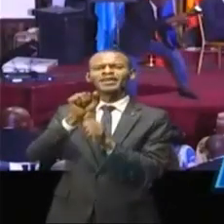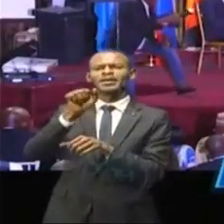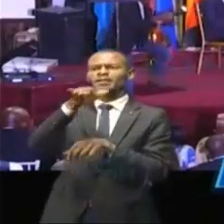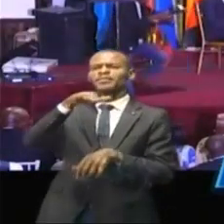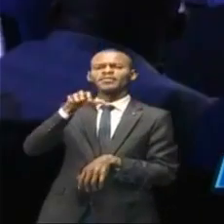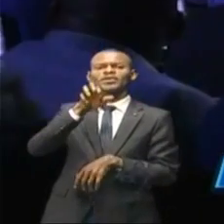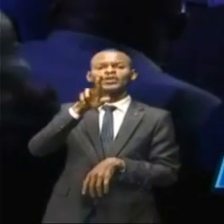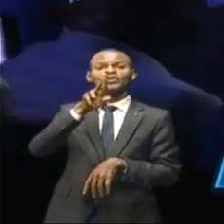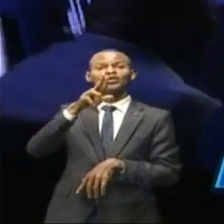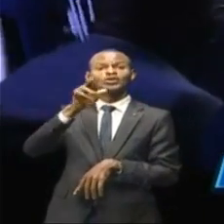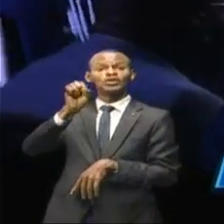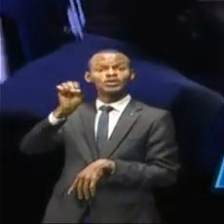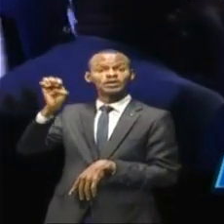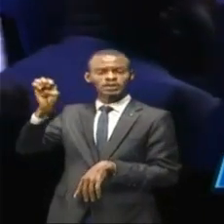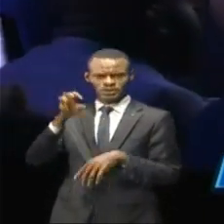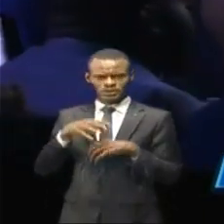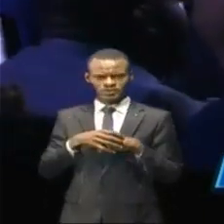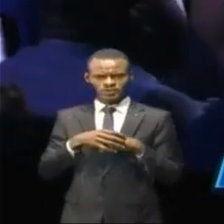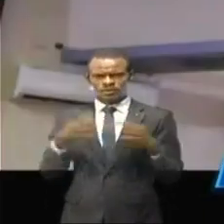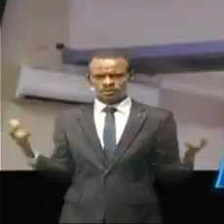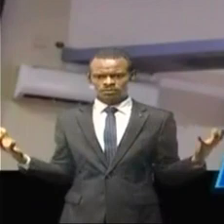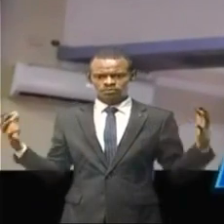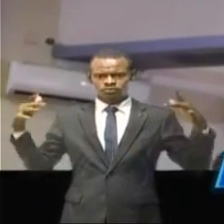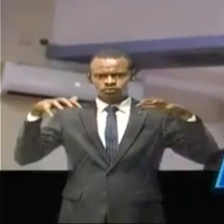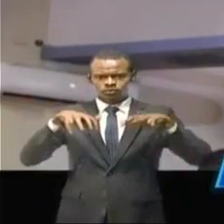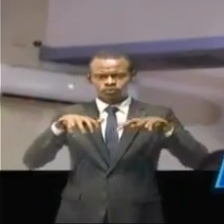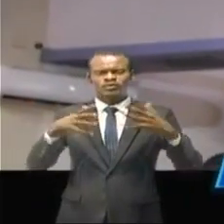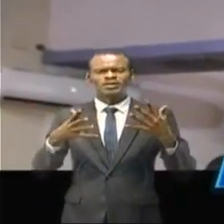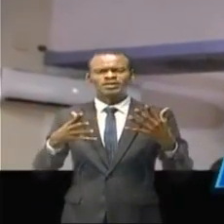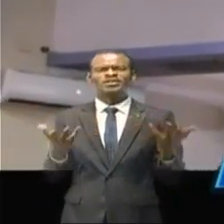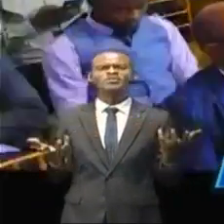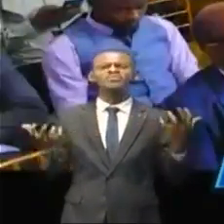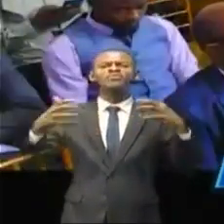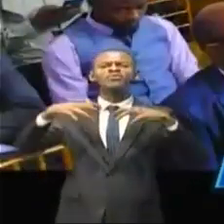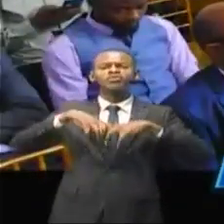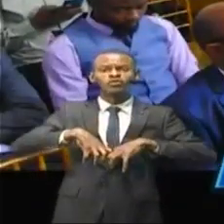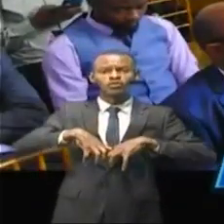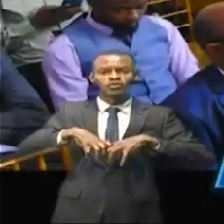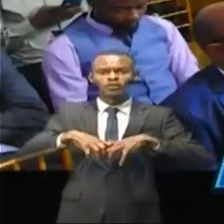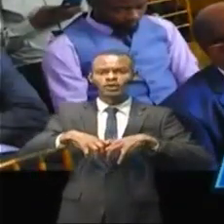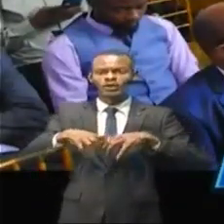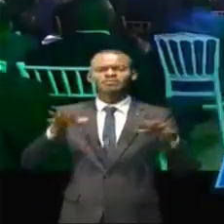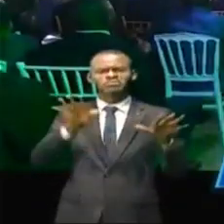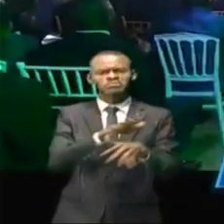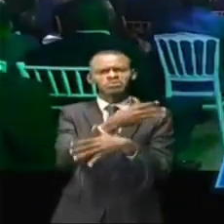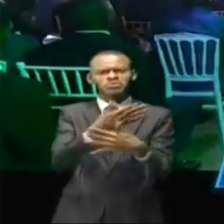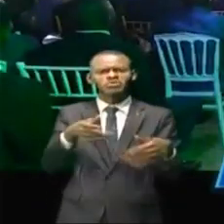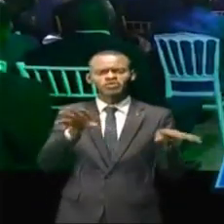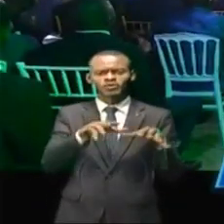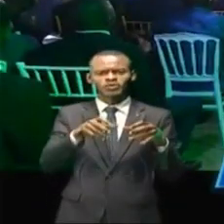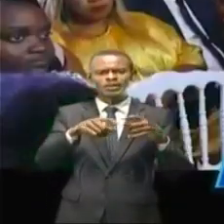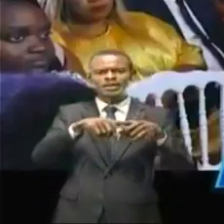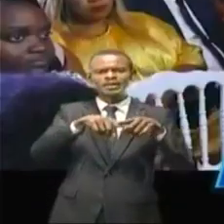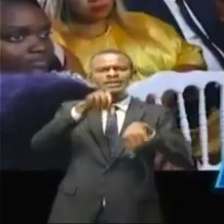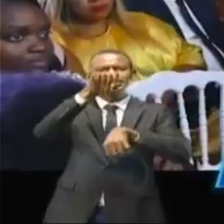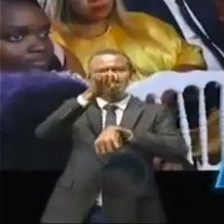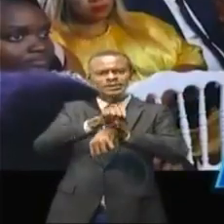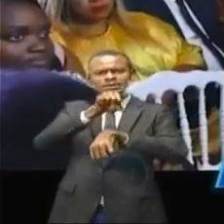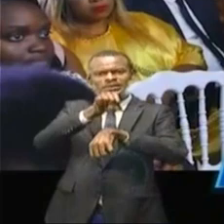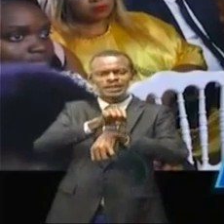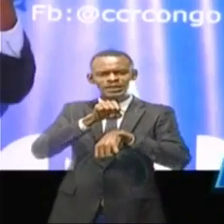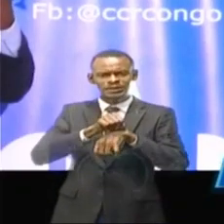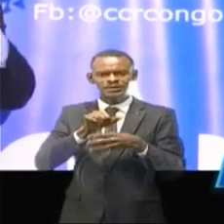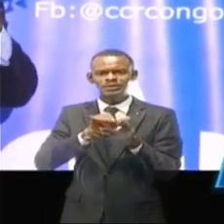concerts fusion de la cantatrice russe Daria Davidova à la salle Perle de Sainte-Anne est une première